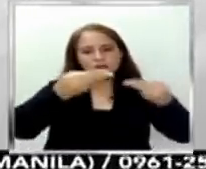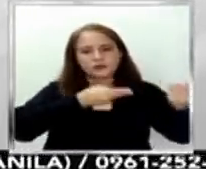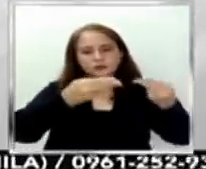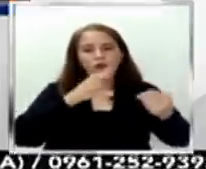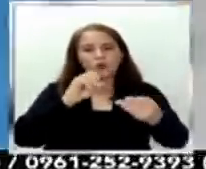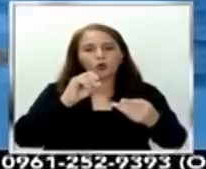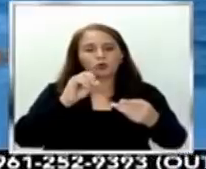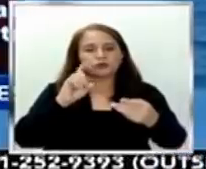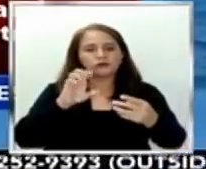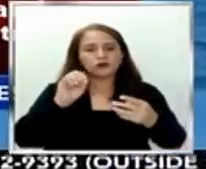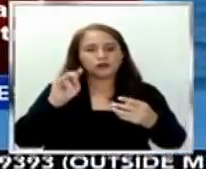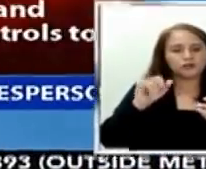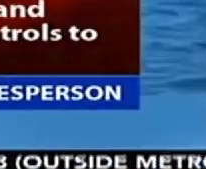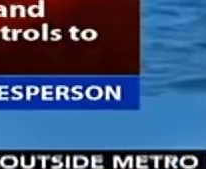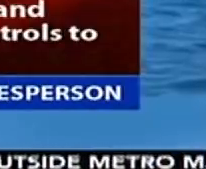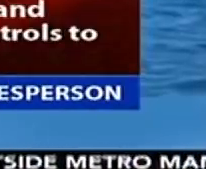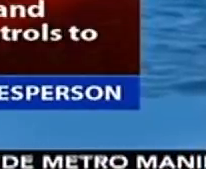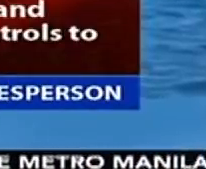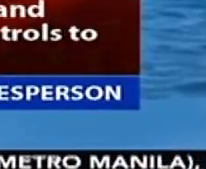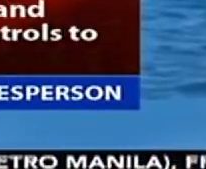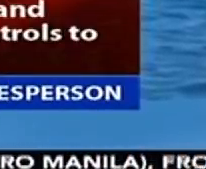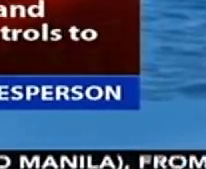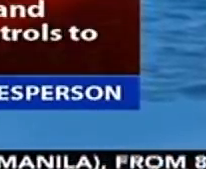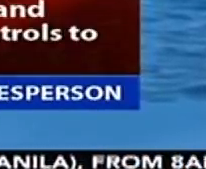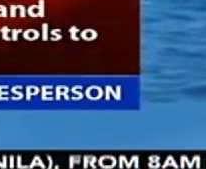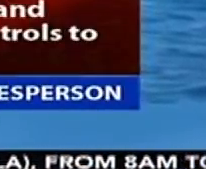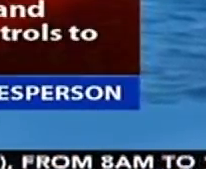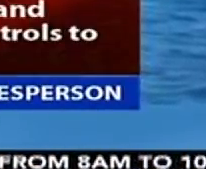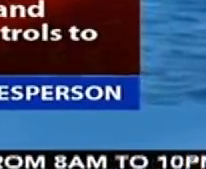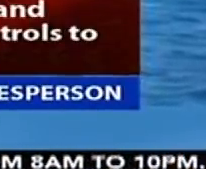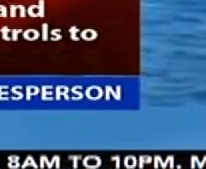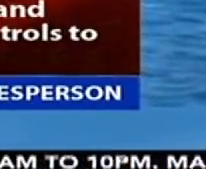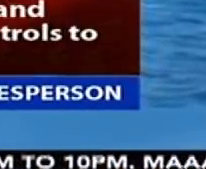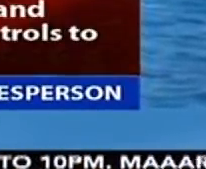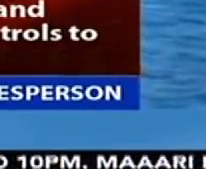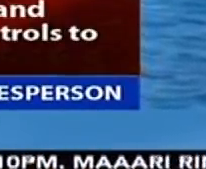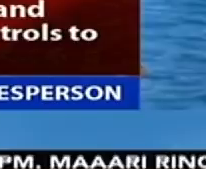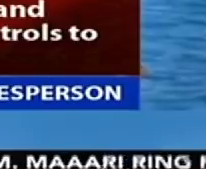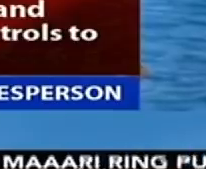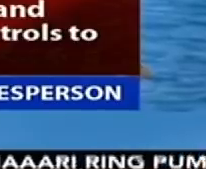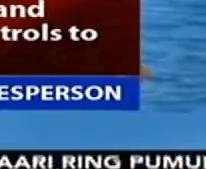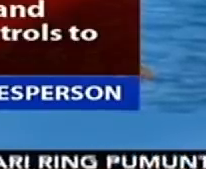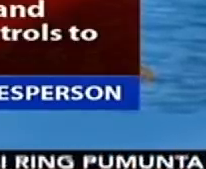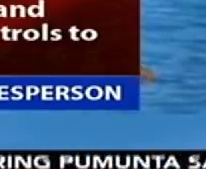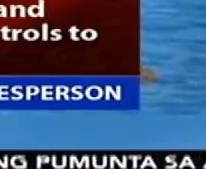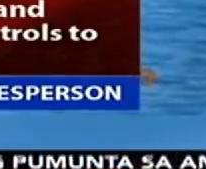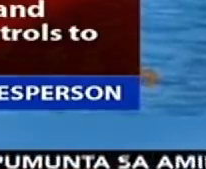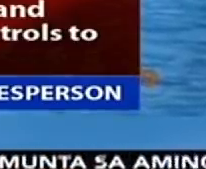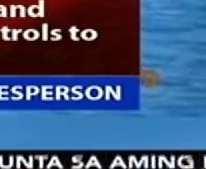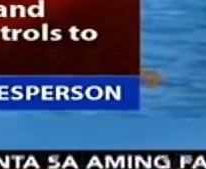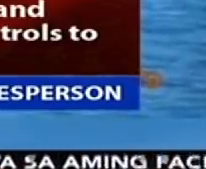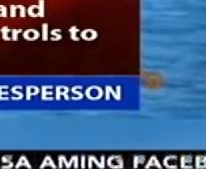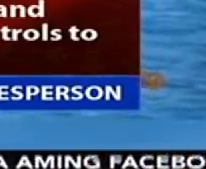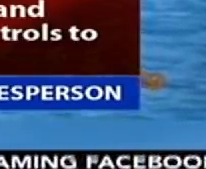China Sea. Sabi naman ni Major General Edgar Arevalo, tagapagsalita ng AFP, nag-dispatch na ang AFP Western Command ng